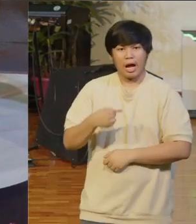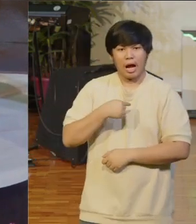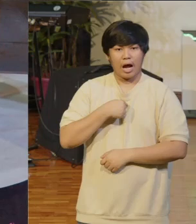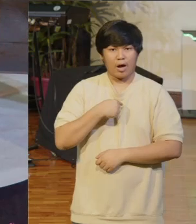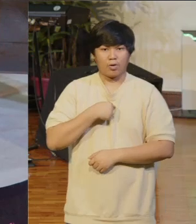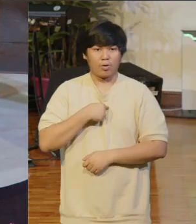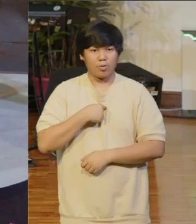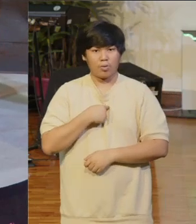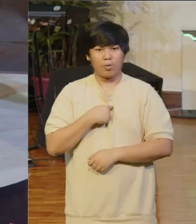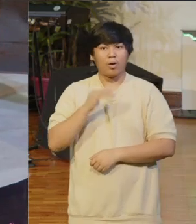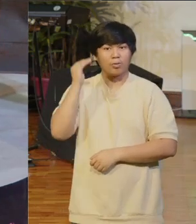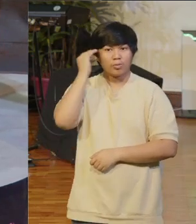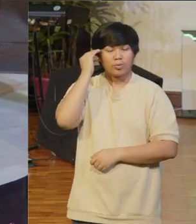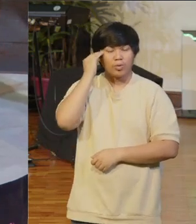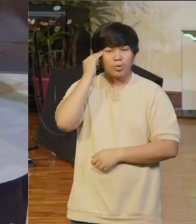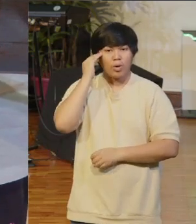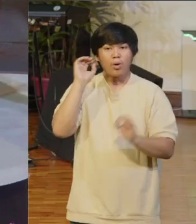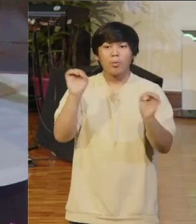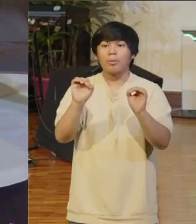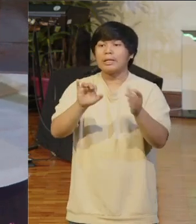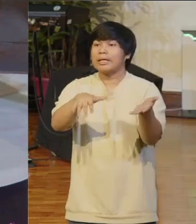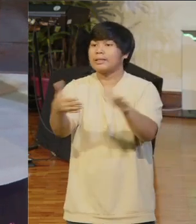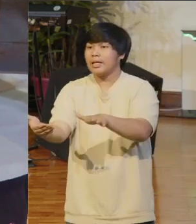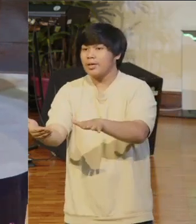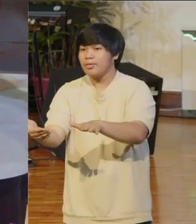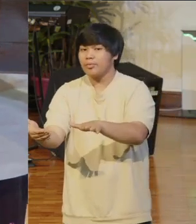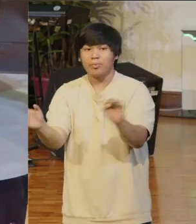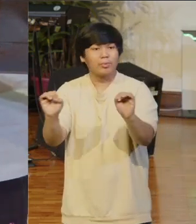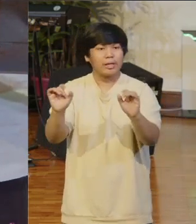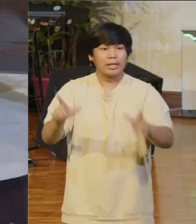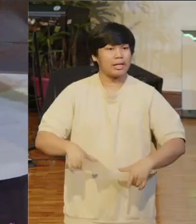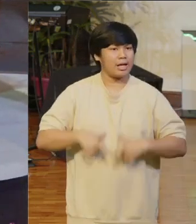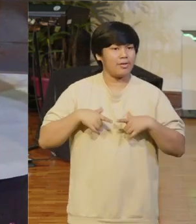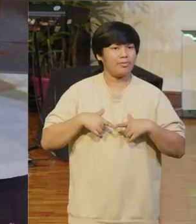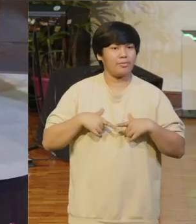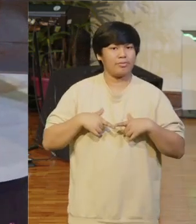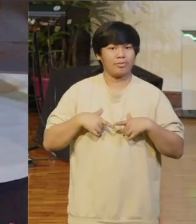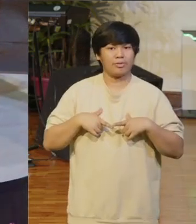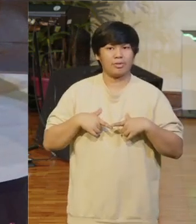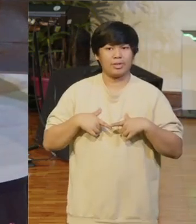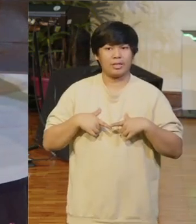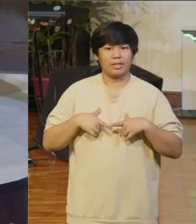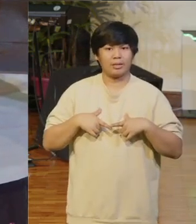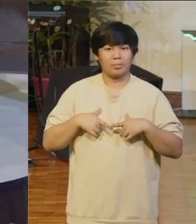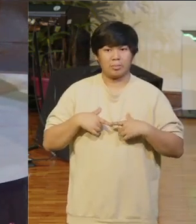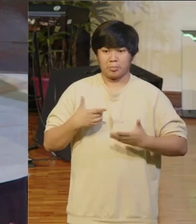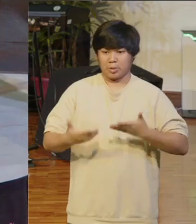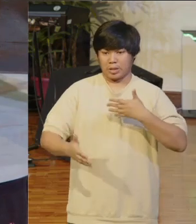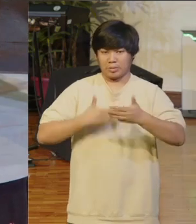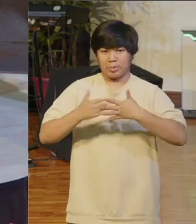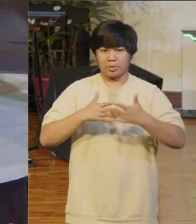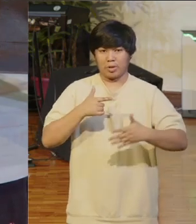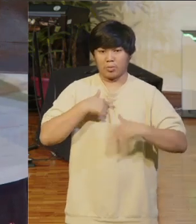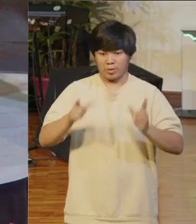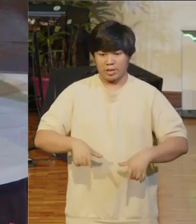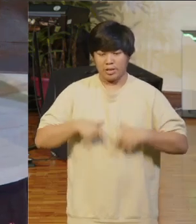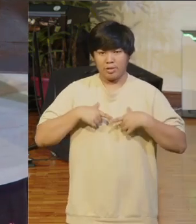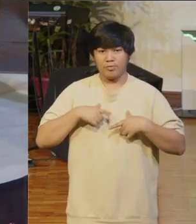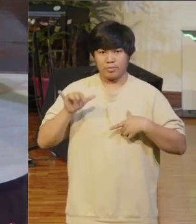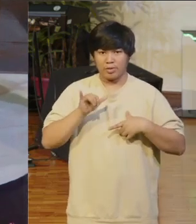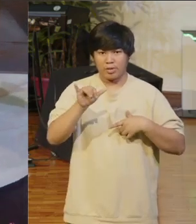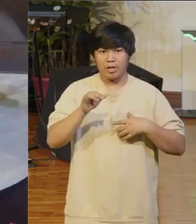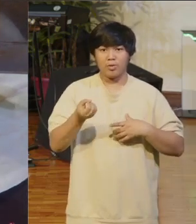sure that neither death nor life, kamatayan man o kahirapan sa buhay na